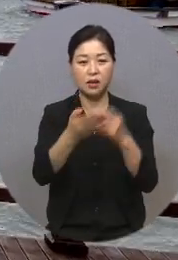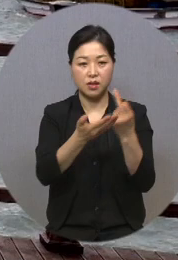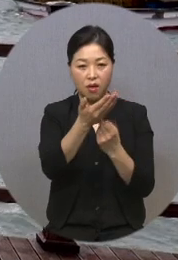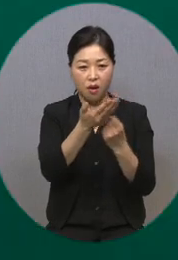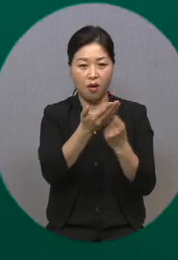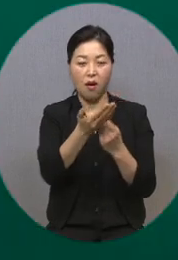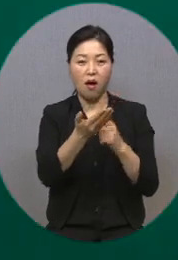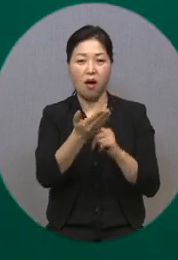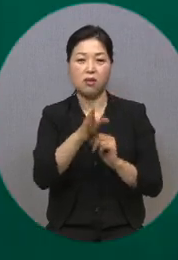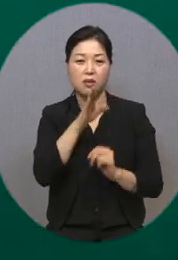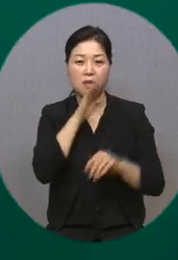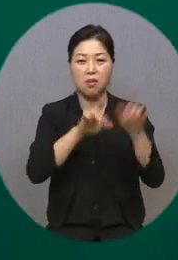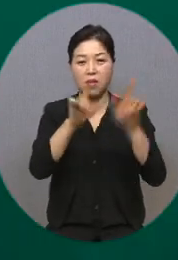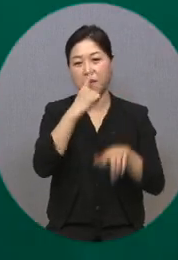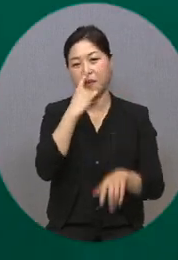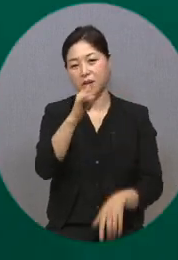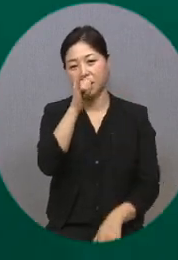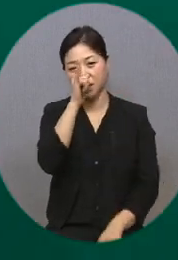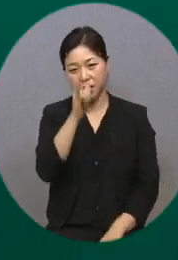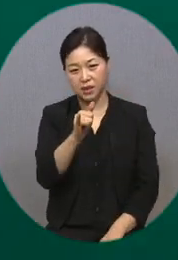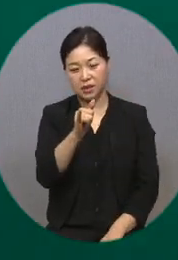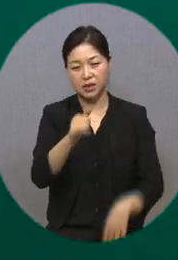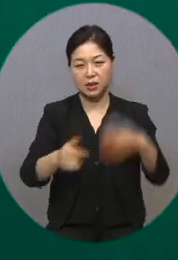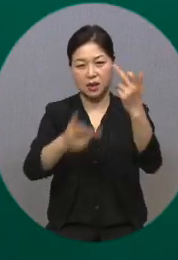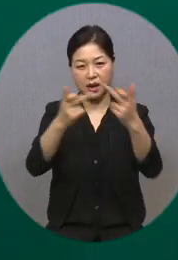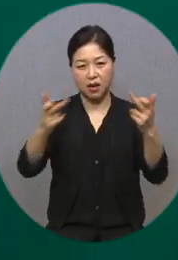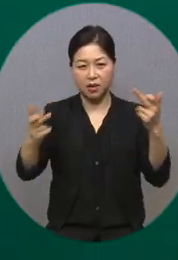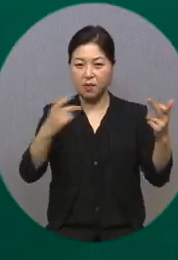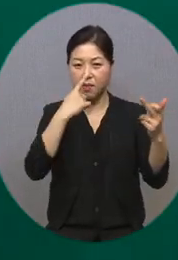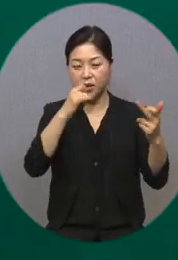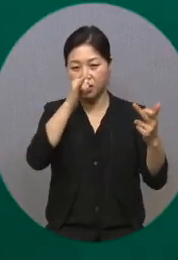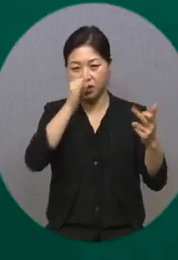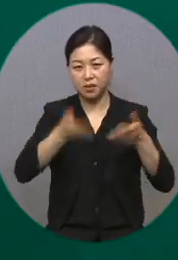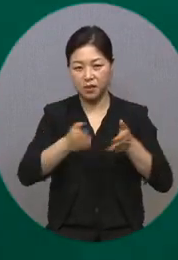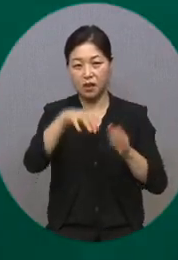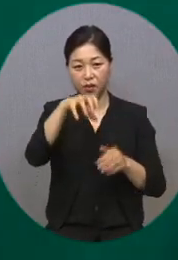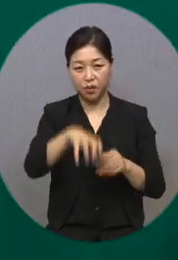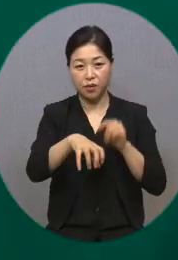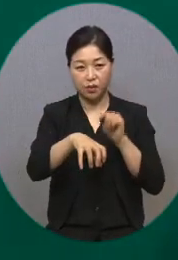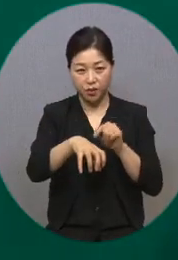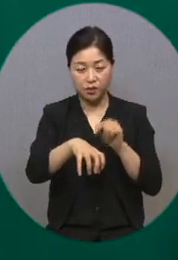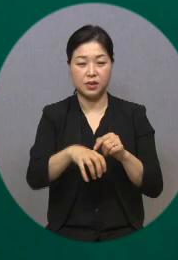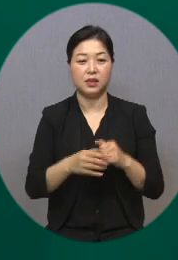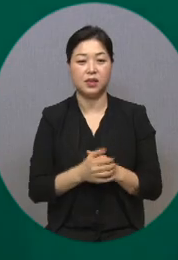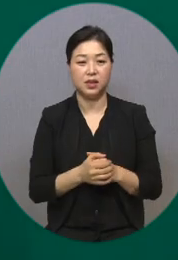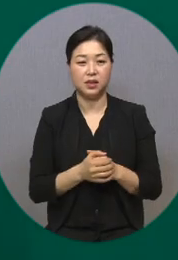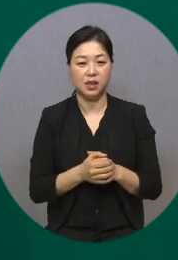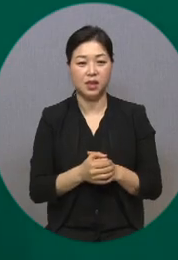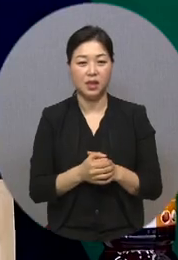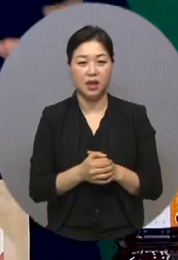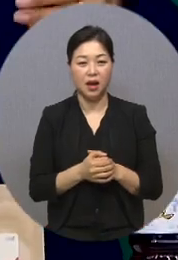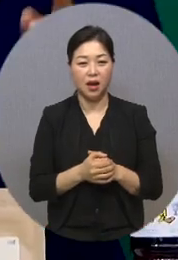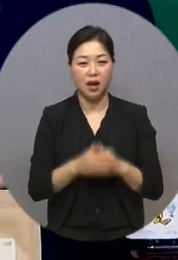정말 풍광이 뛰어난 천혜의 자연을 가진 고장, 바로 전라남도 신안군으로